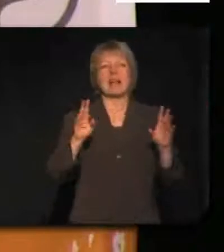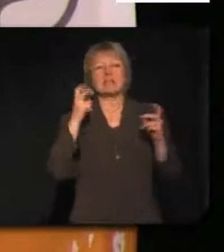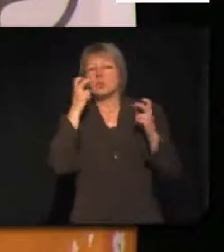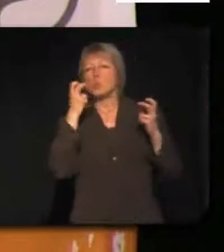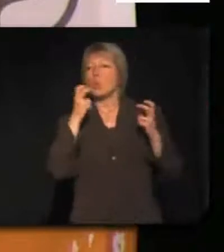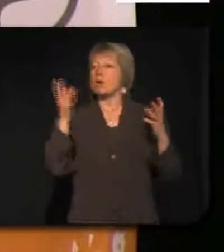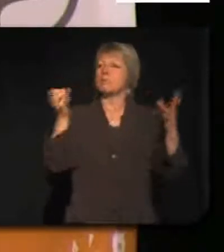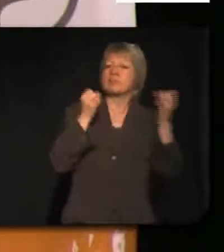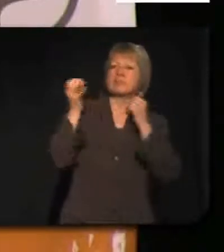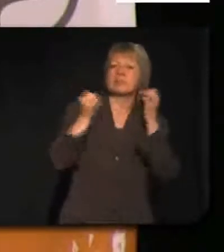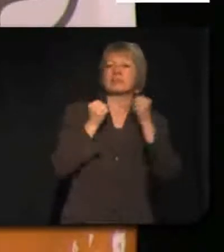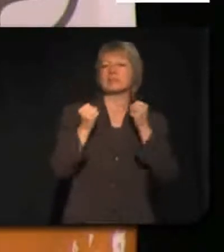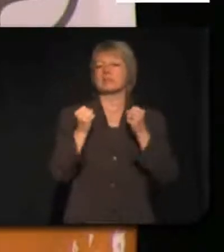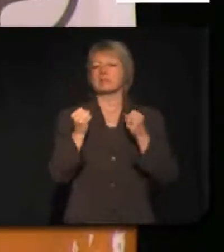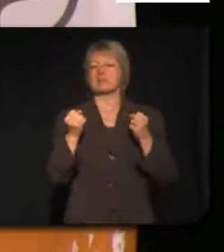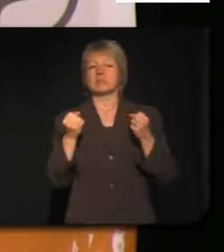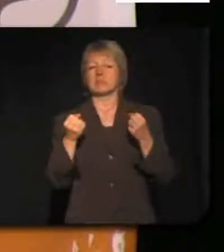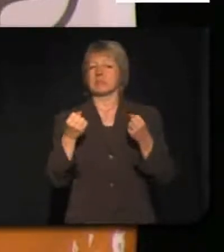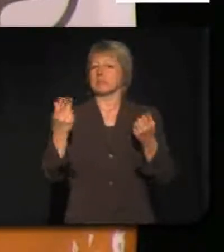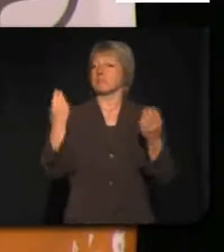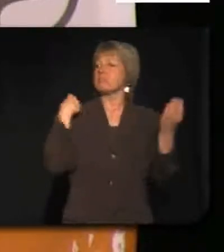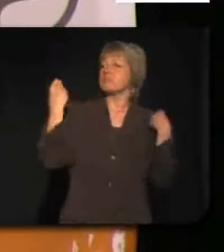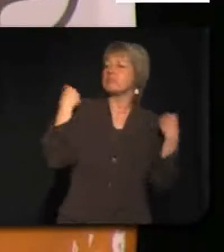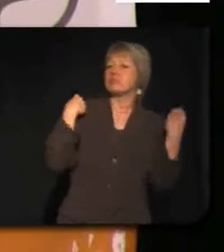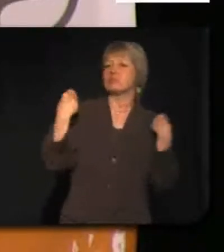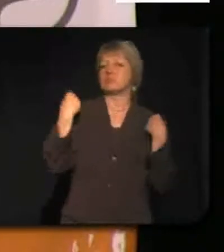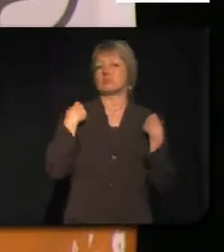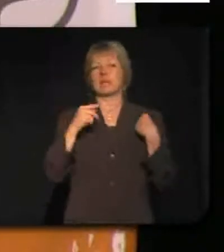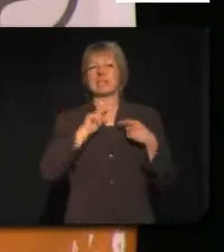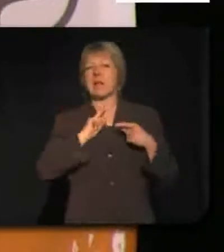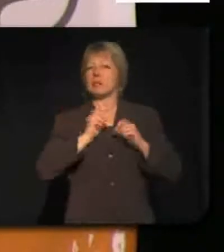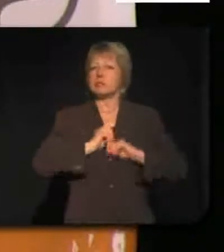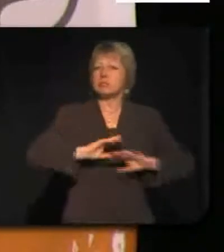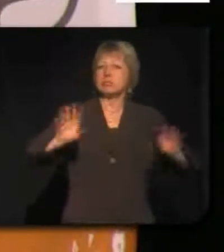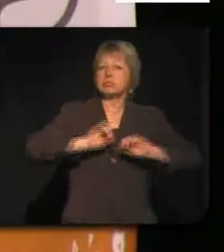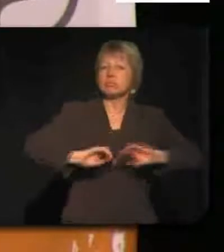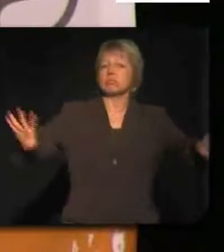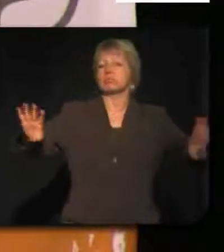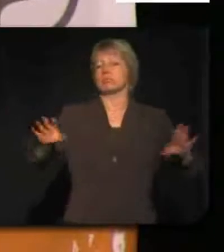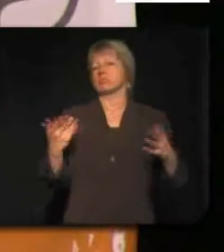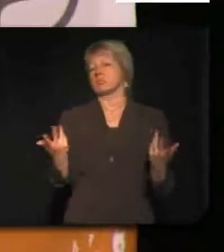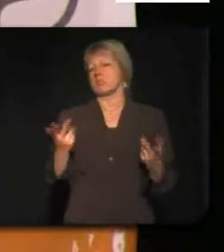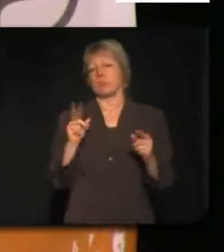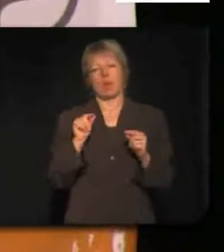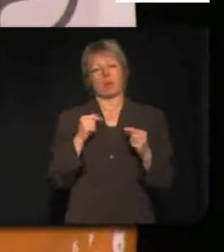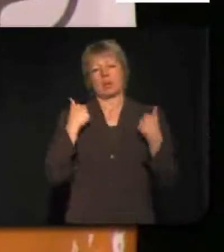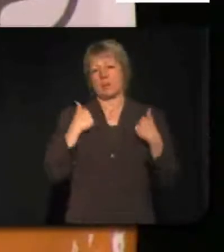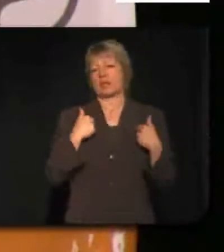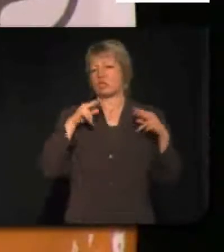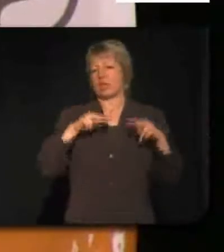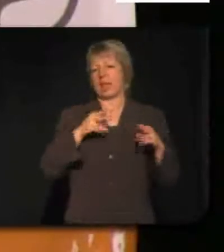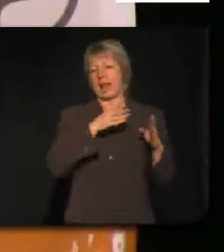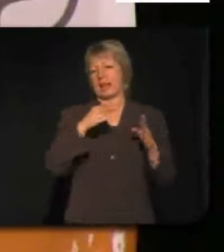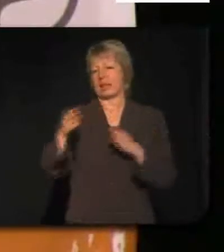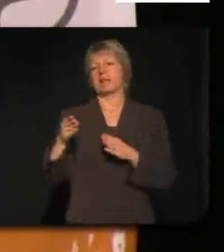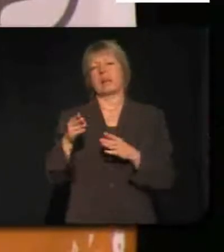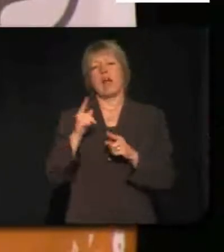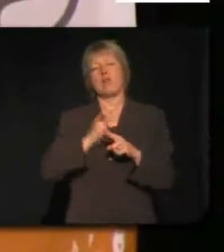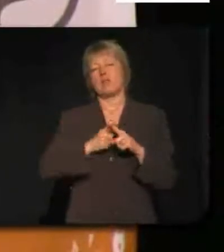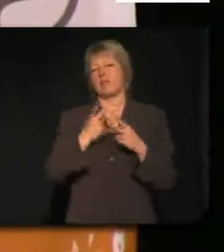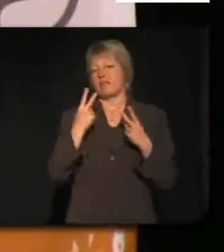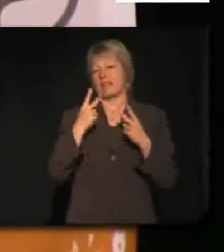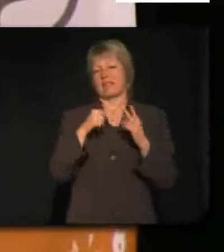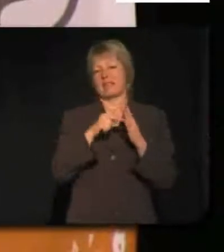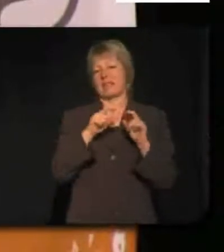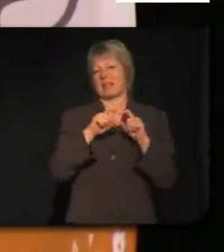ich denke mit der Allgemeinen Erklärung der Menschenrechte da bewegen wir uns auf alle Fälle auf einem Gebiet wo wir Piraten uns identifizieren können